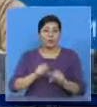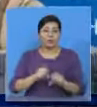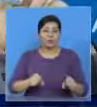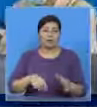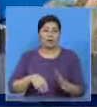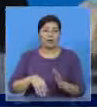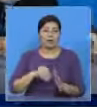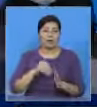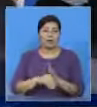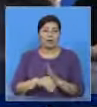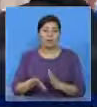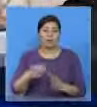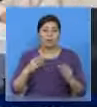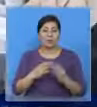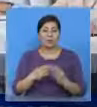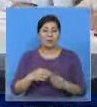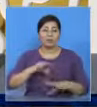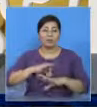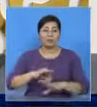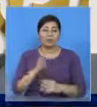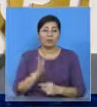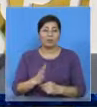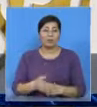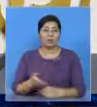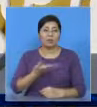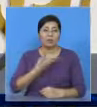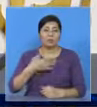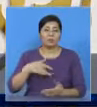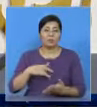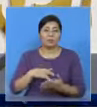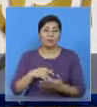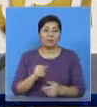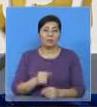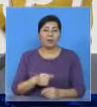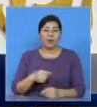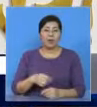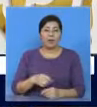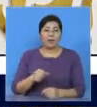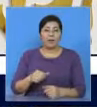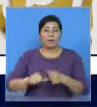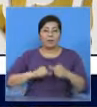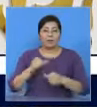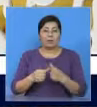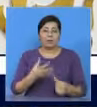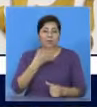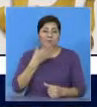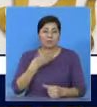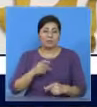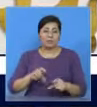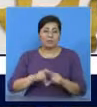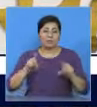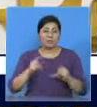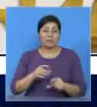бұл жәрмеңкеге қатысатын болады. Біздің ауылымызда балабақшалардың газдандырылуына байланысты жергілікті әкімдікпен